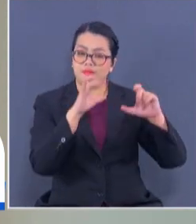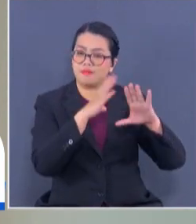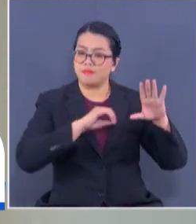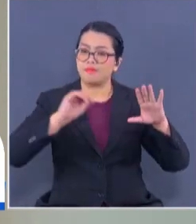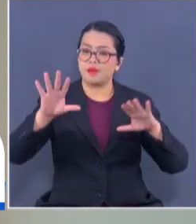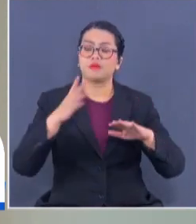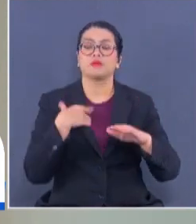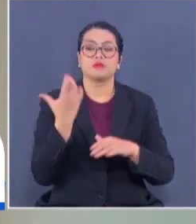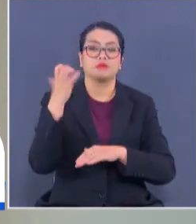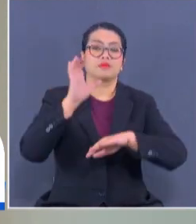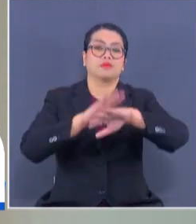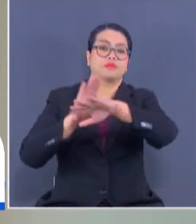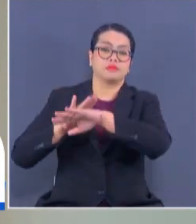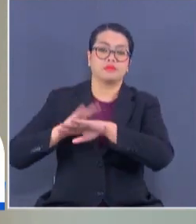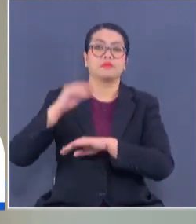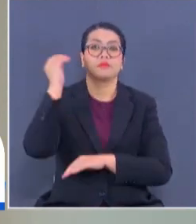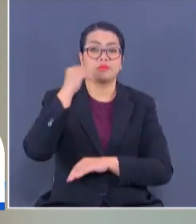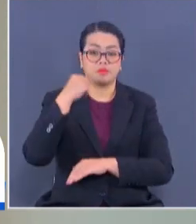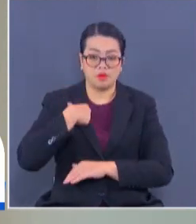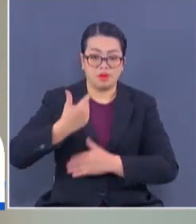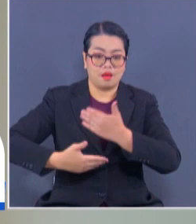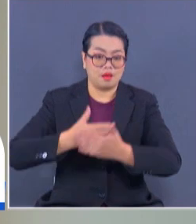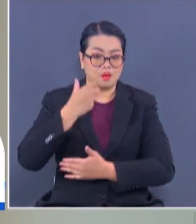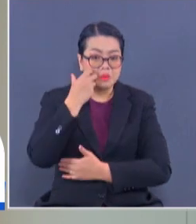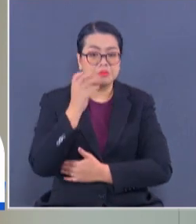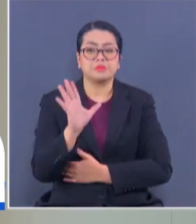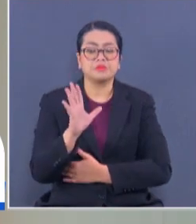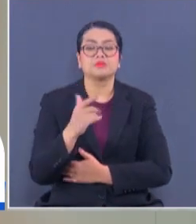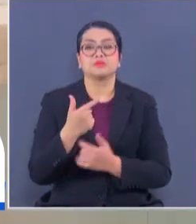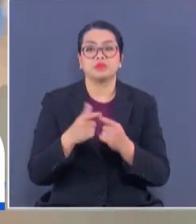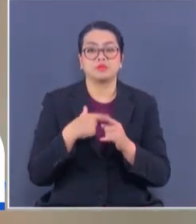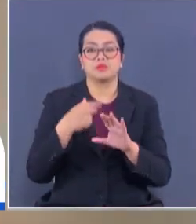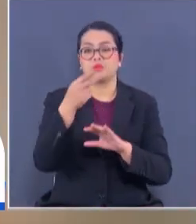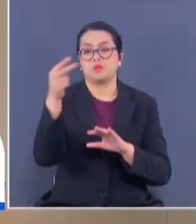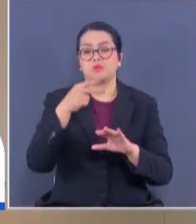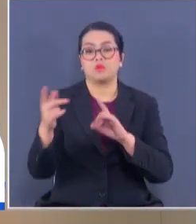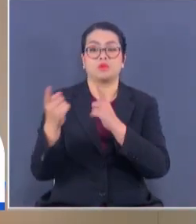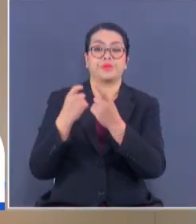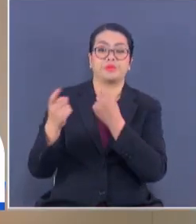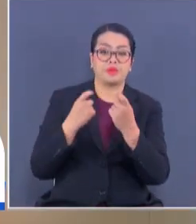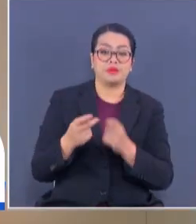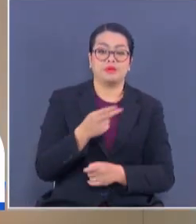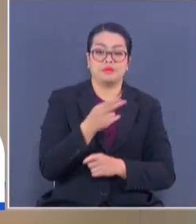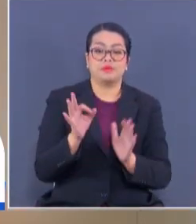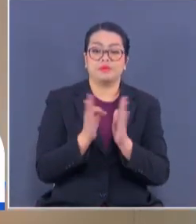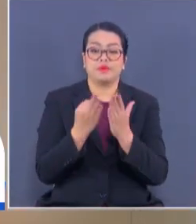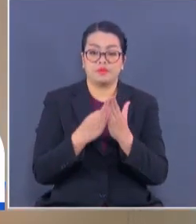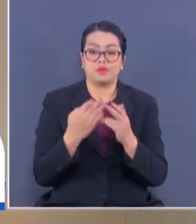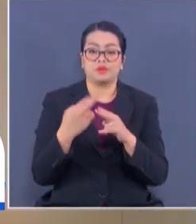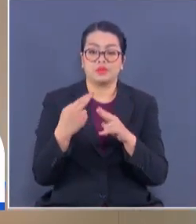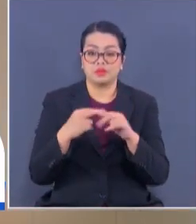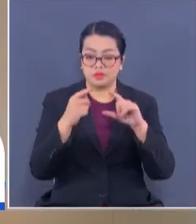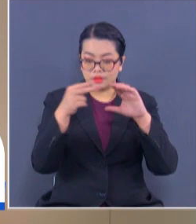าศแจ้งเตือนในโซเชียลมีเดียให้ทุกคนรู้แต่ครั้งนี้มีผู้เสียหายส่งข้อมูลมาถามว่าบัญชี Facebook ที่ชื่อว่